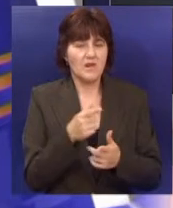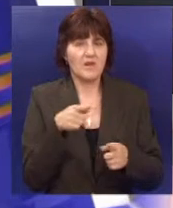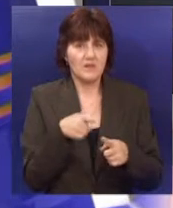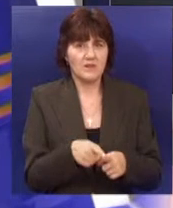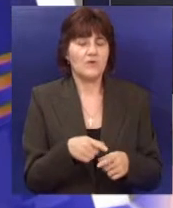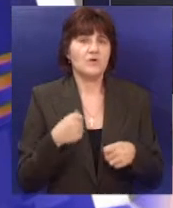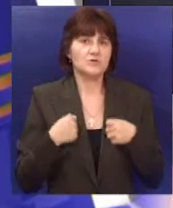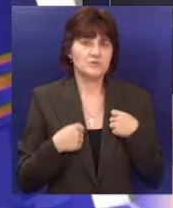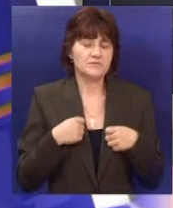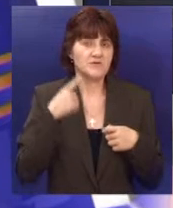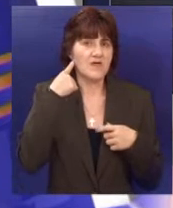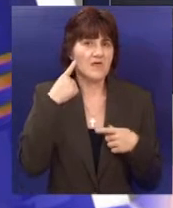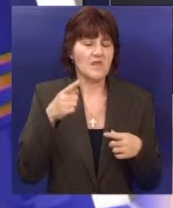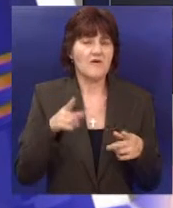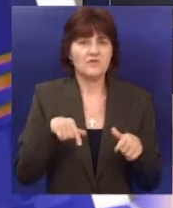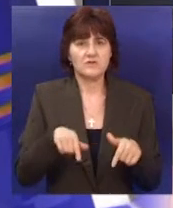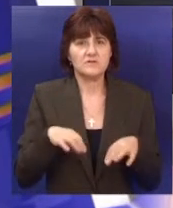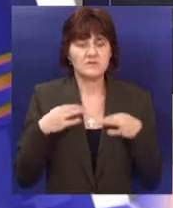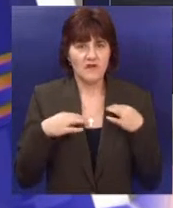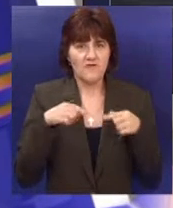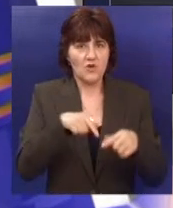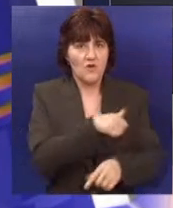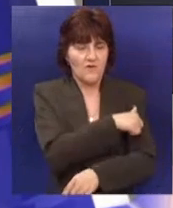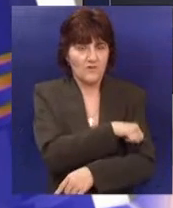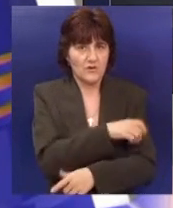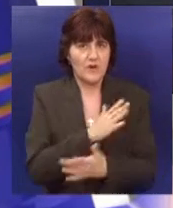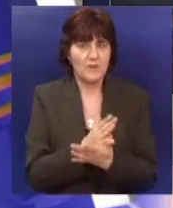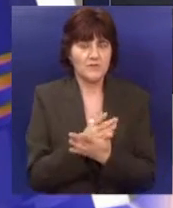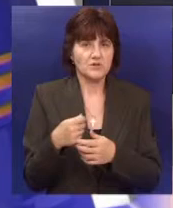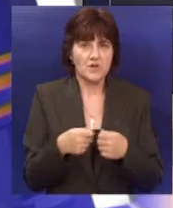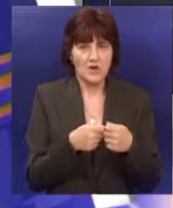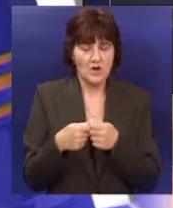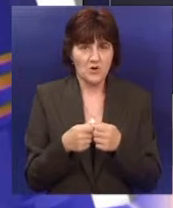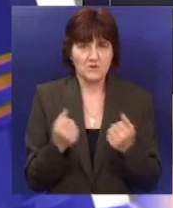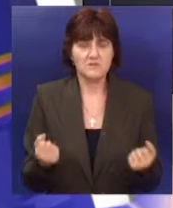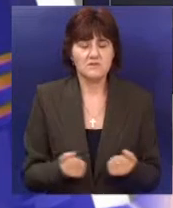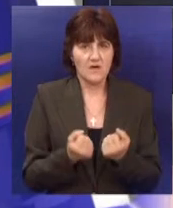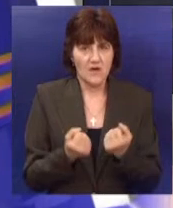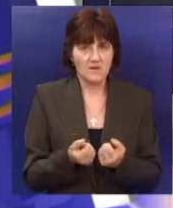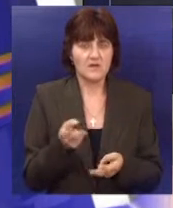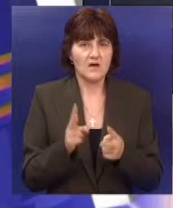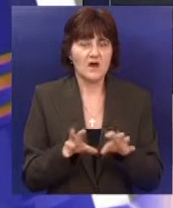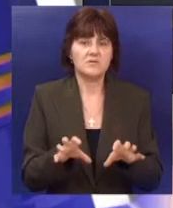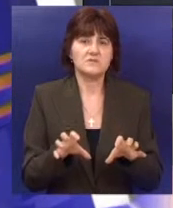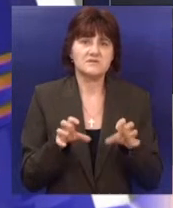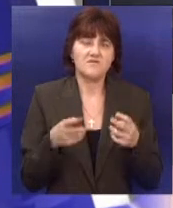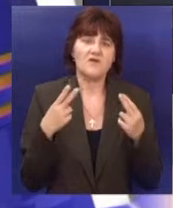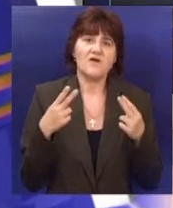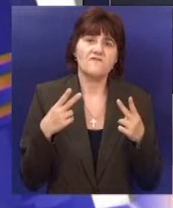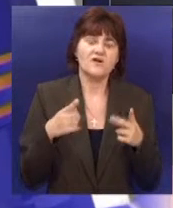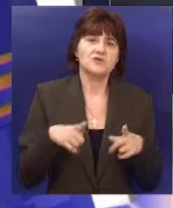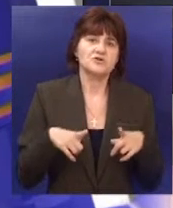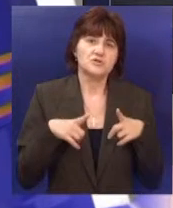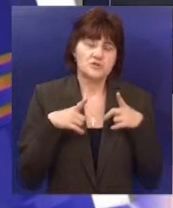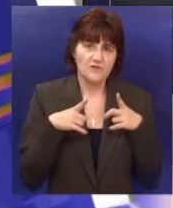regionu. Subotički zavod za javno zdravlje i ove godine će tokom marta organizovati preventivne akcije kako bi podigla svest o